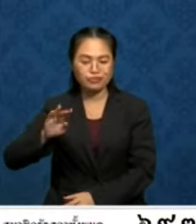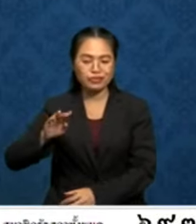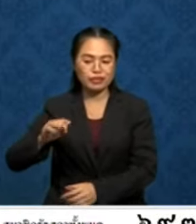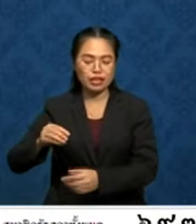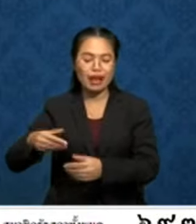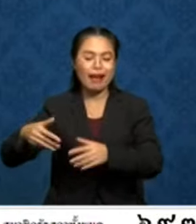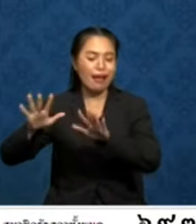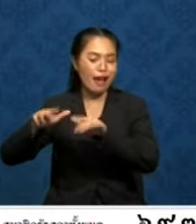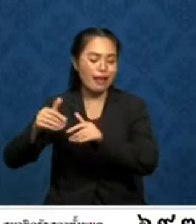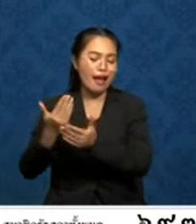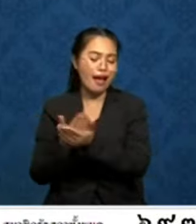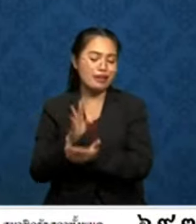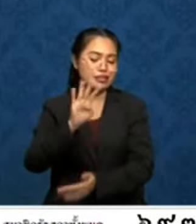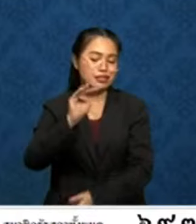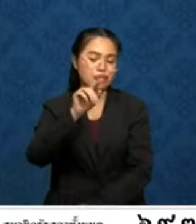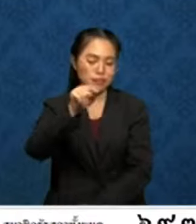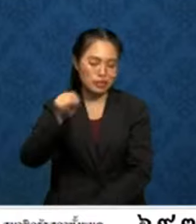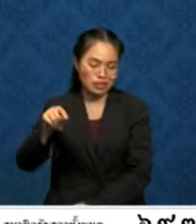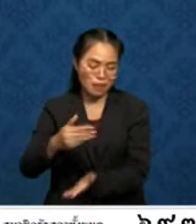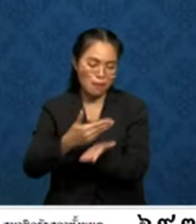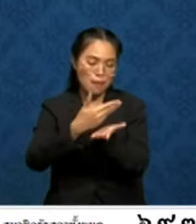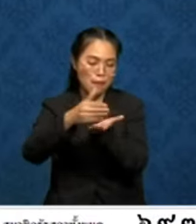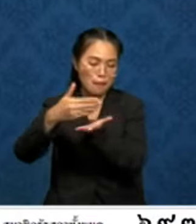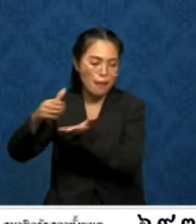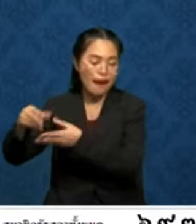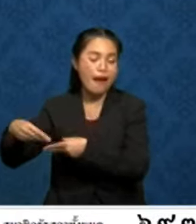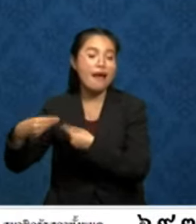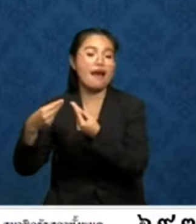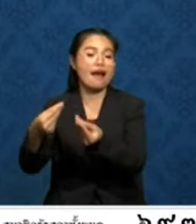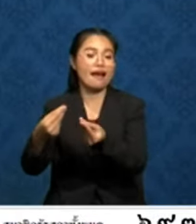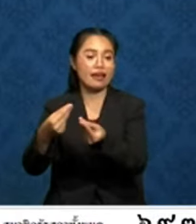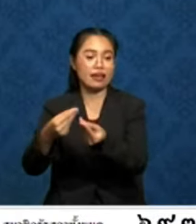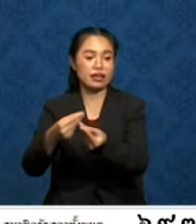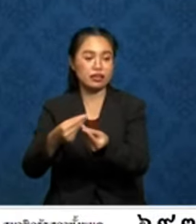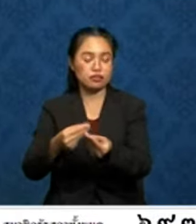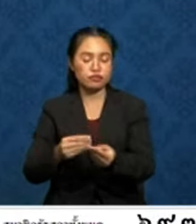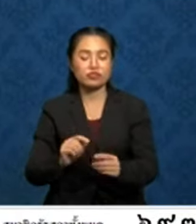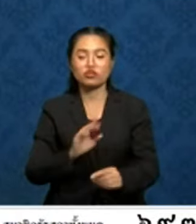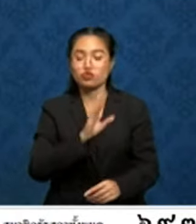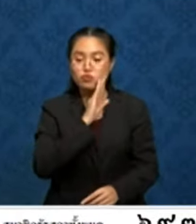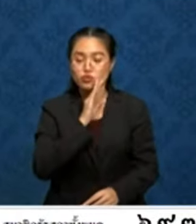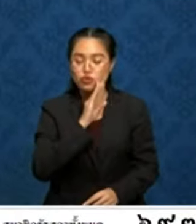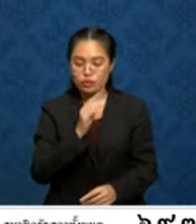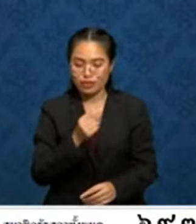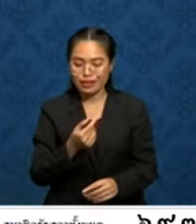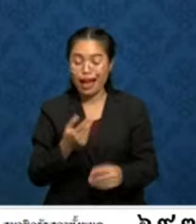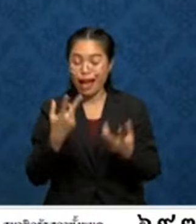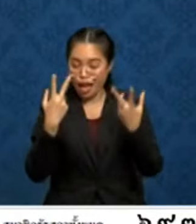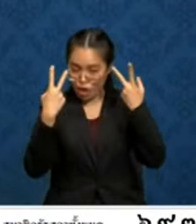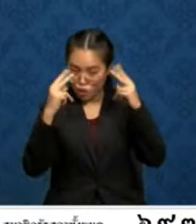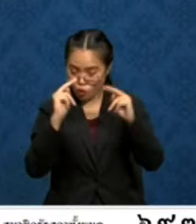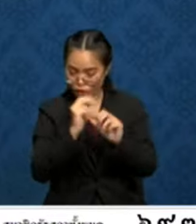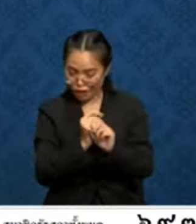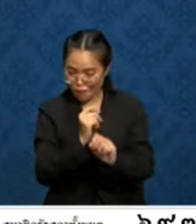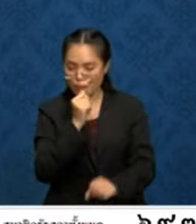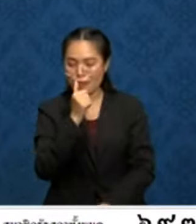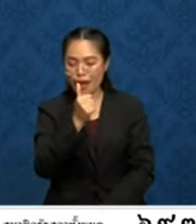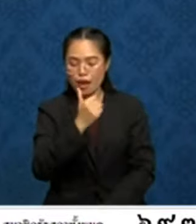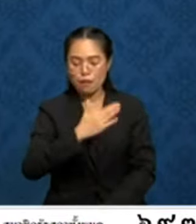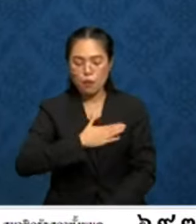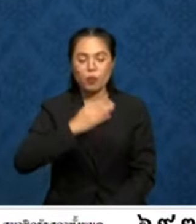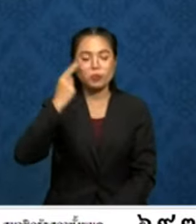ให้ชัดเจนเลยครับในหมวดที่ 14ครับและถ้าวันนั้นถ้าท่านนายกมนตรีทำเรื่องแบบนี้ครับผม